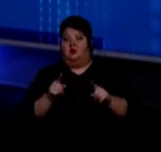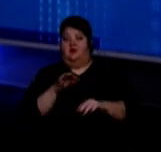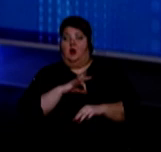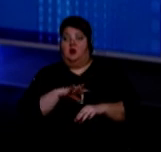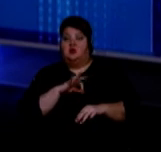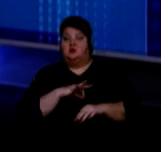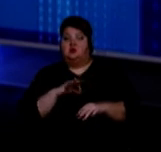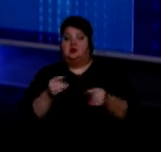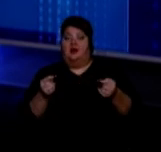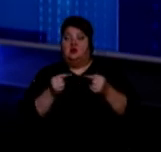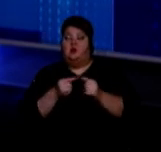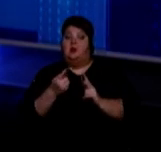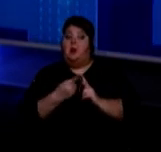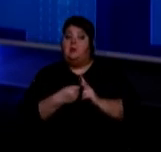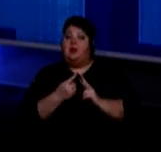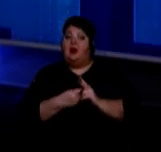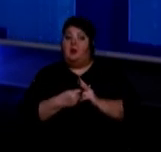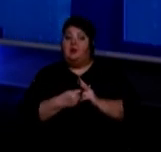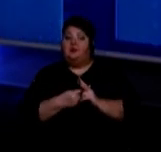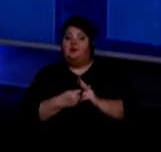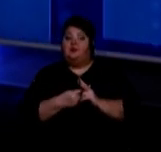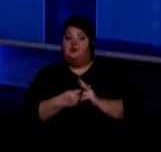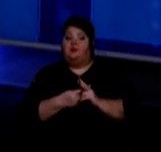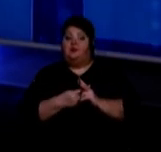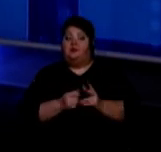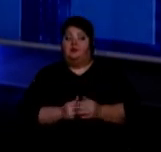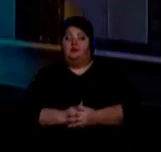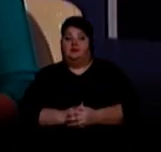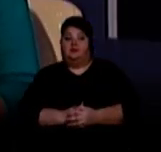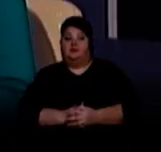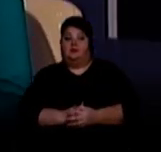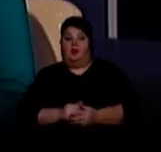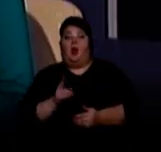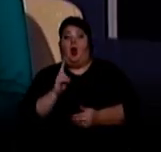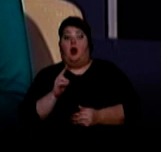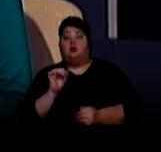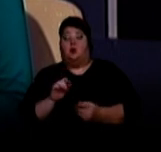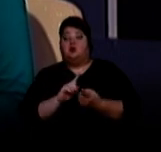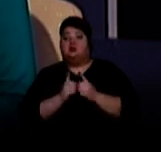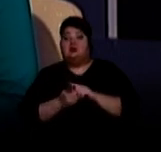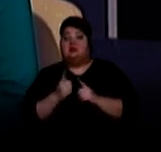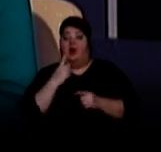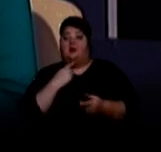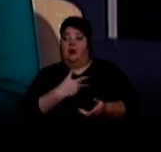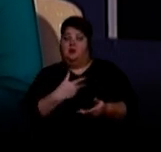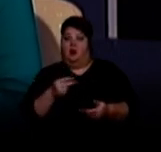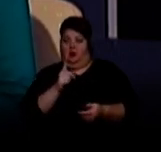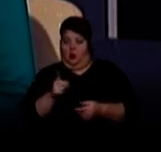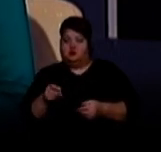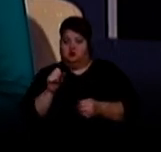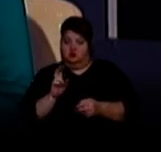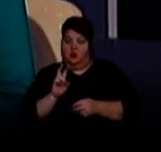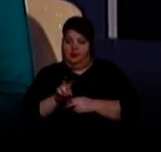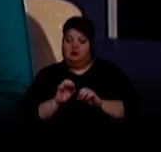вже відповідними пільгами, там ще далі ми скажемо про них. А хто може стати донором? Чи кожен може прийти і здати